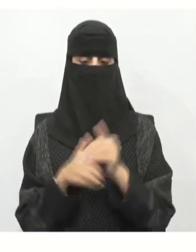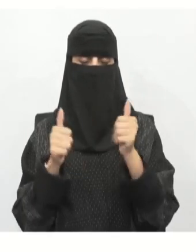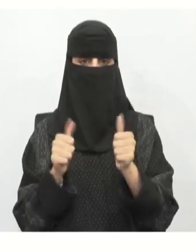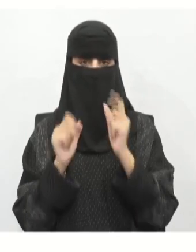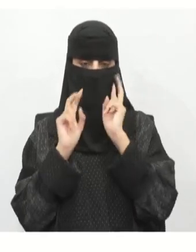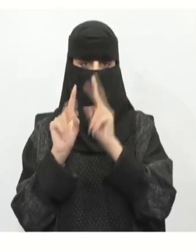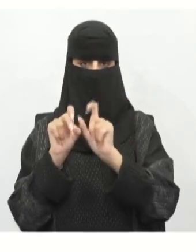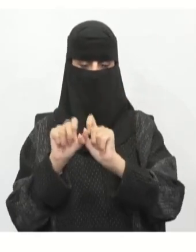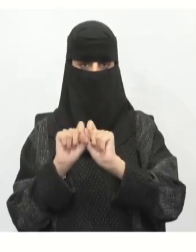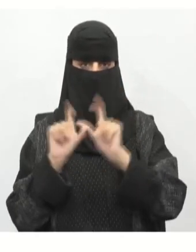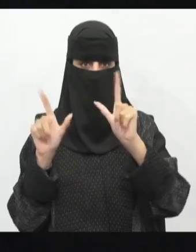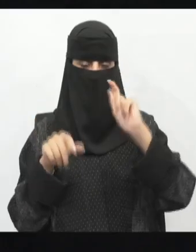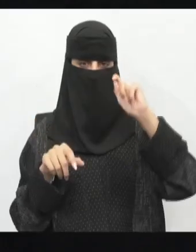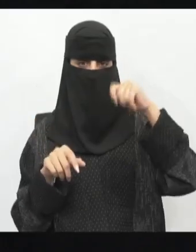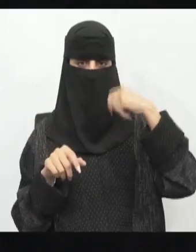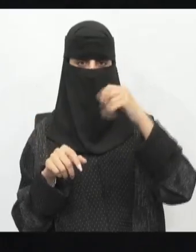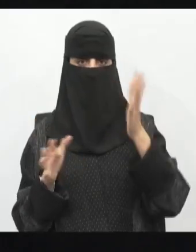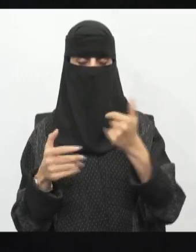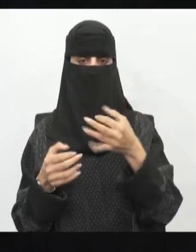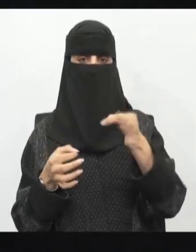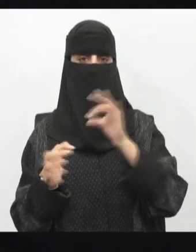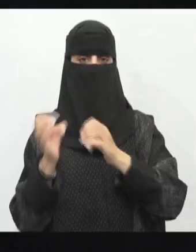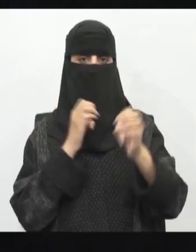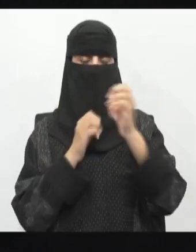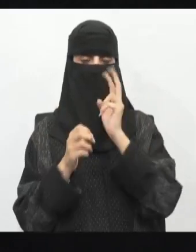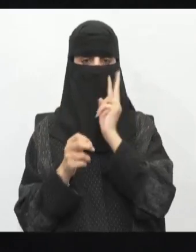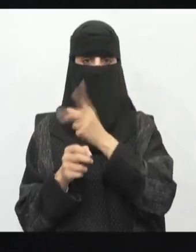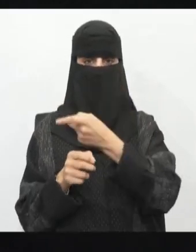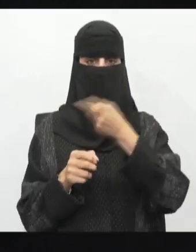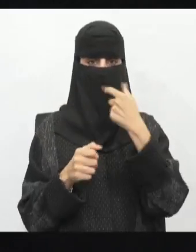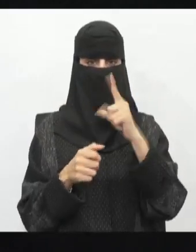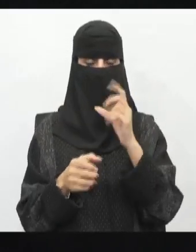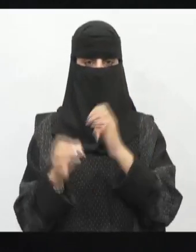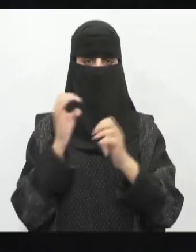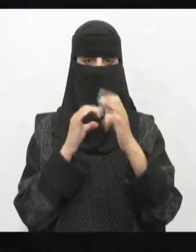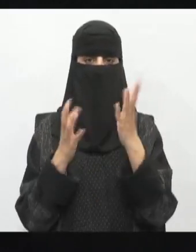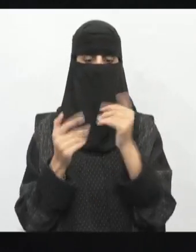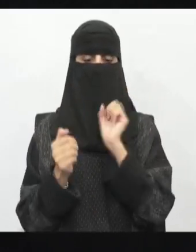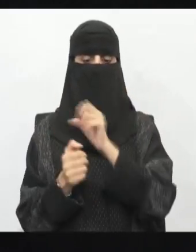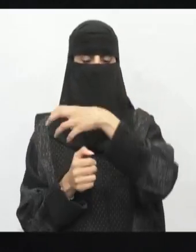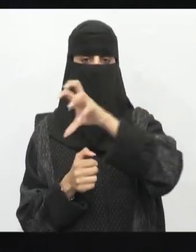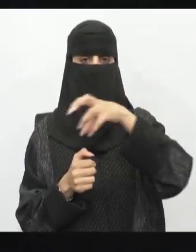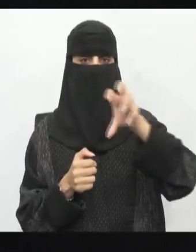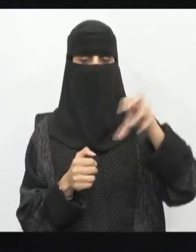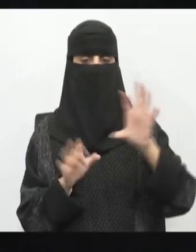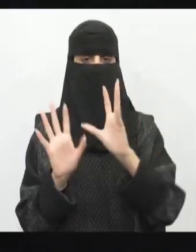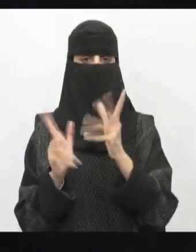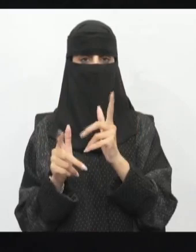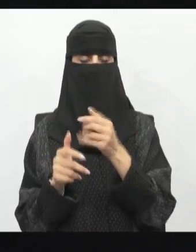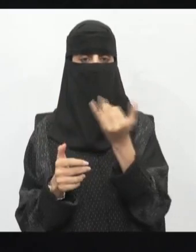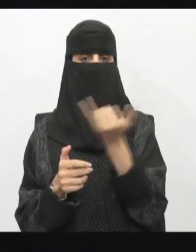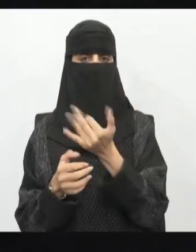شاهدنا سويا هذا الفيديو نستنتج من خلال هذا الفيديو مصادر العناصر الغذائيه